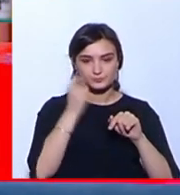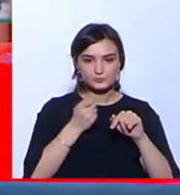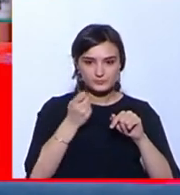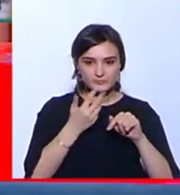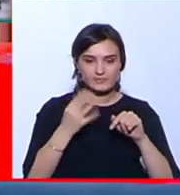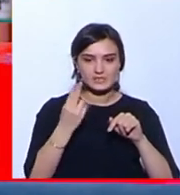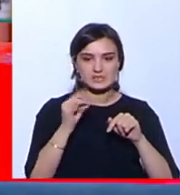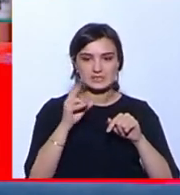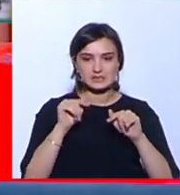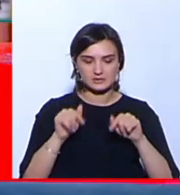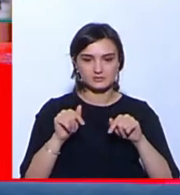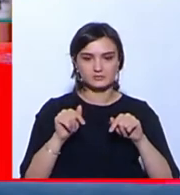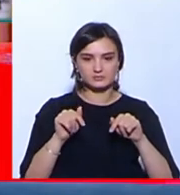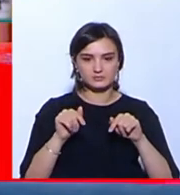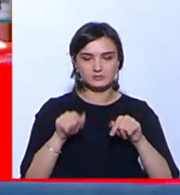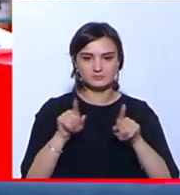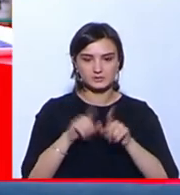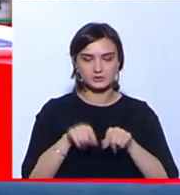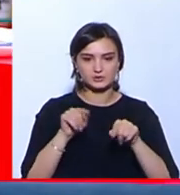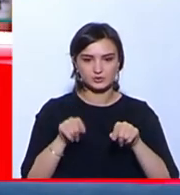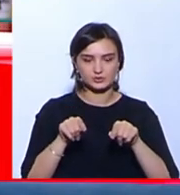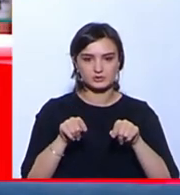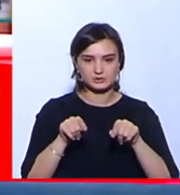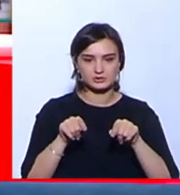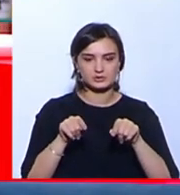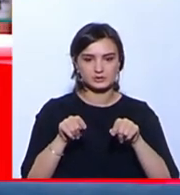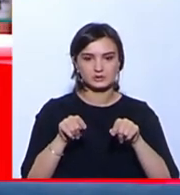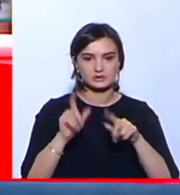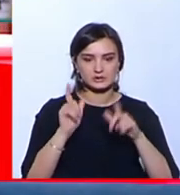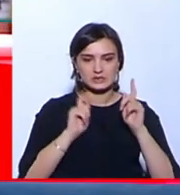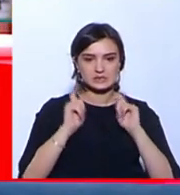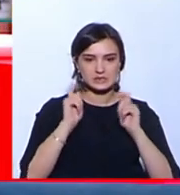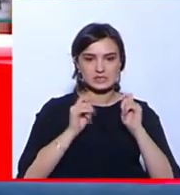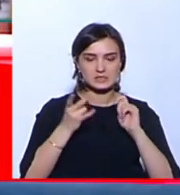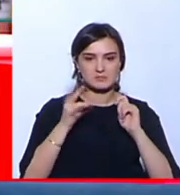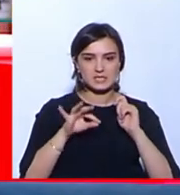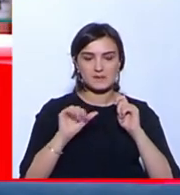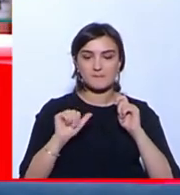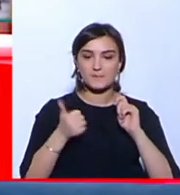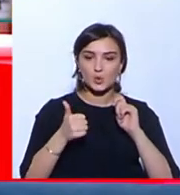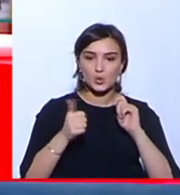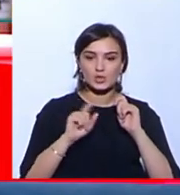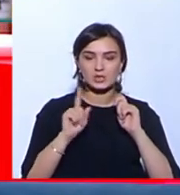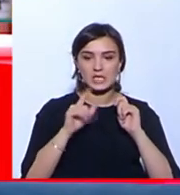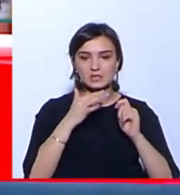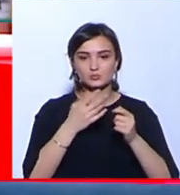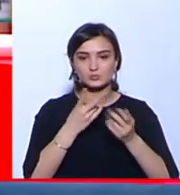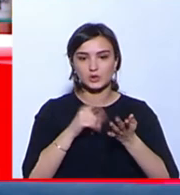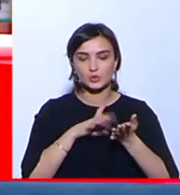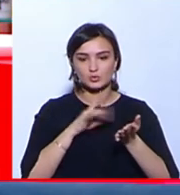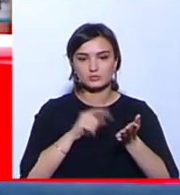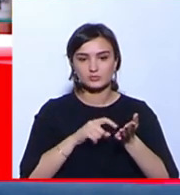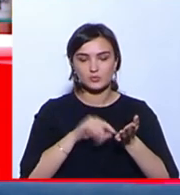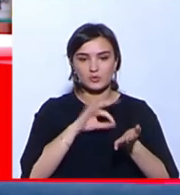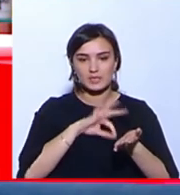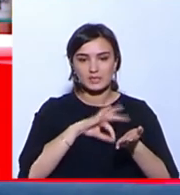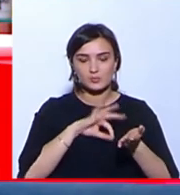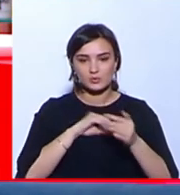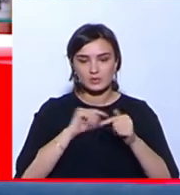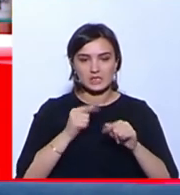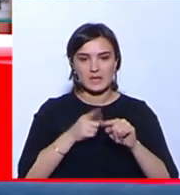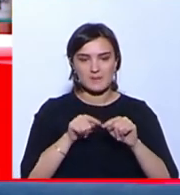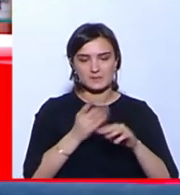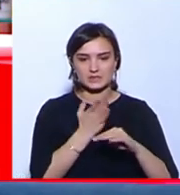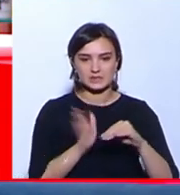ბურღულეული ცილოვანი კომპონენტიც და მათ შორის რძის ნაწარმიც, მაგრამ როგორ რაოდენობით უნდა იყოს ის მოხმარებული,